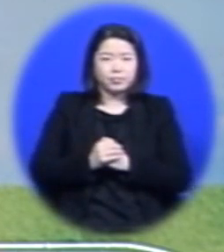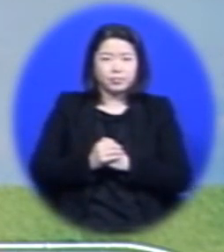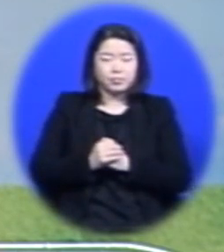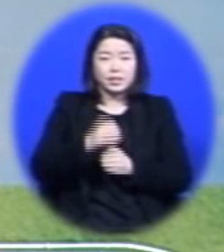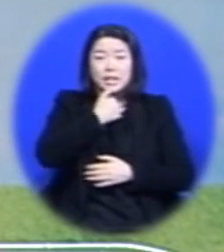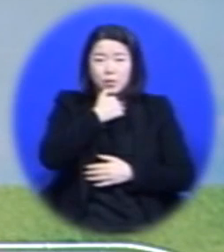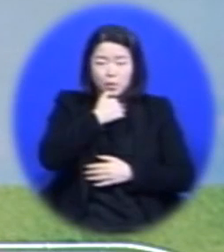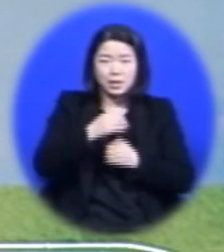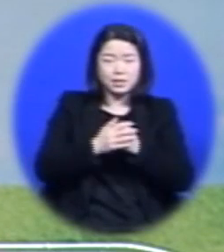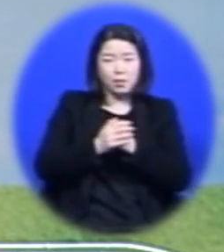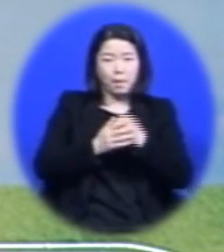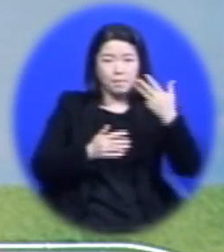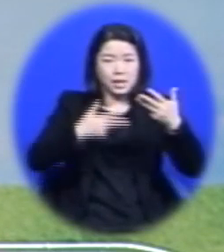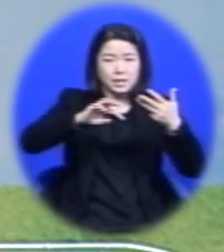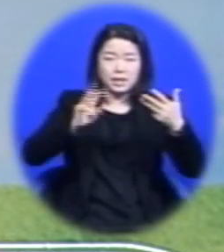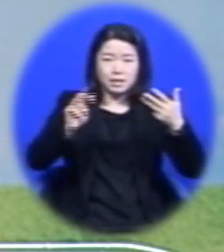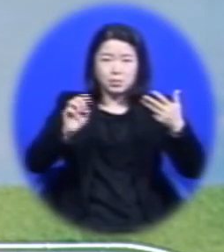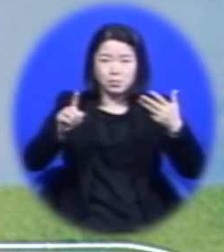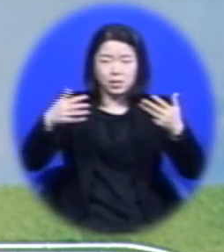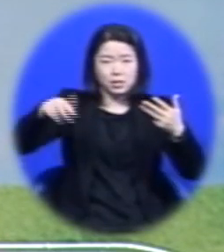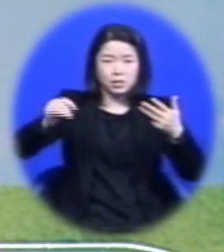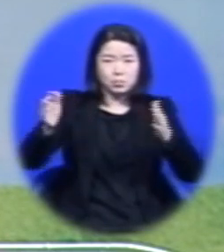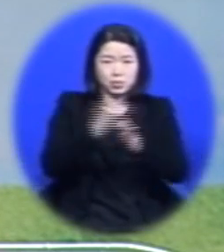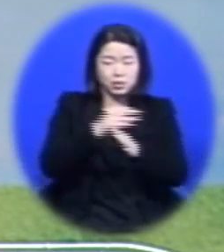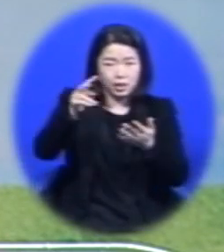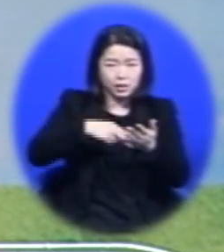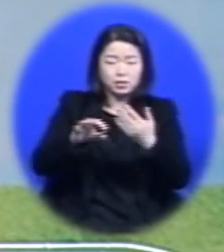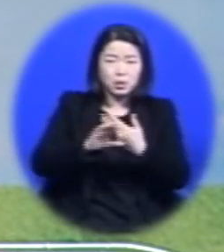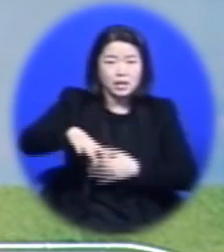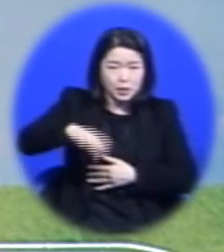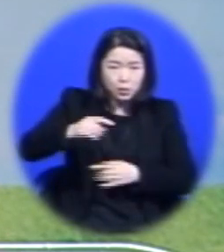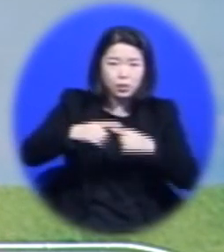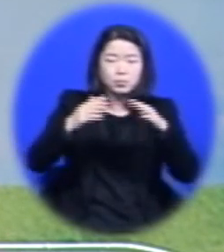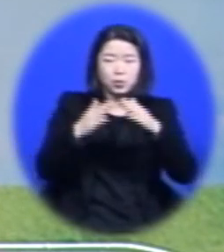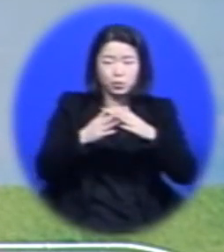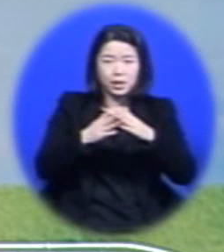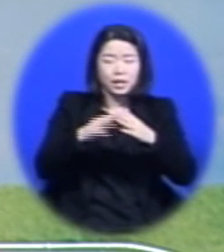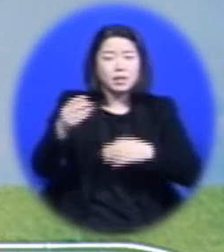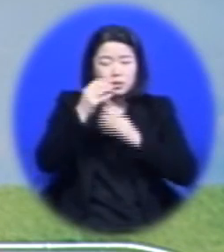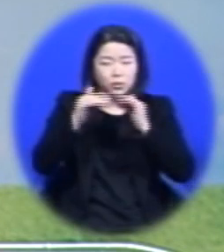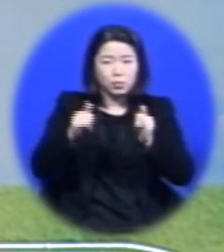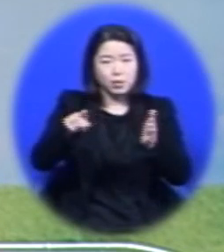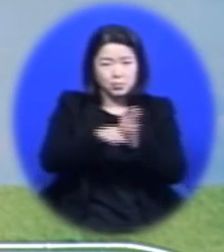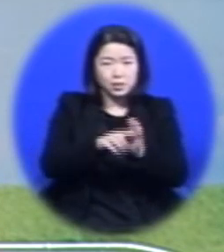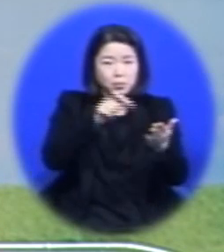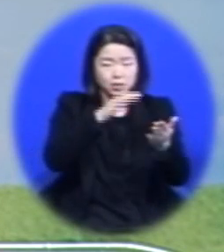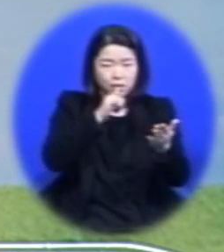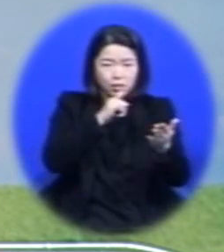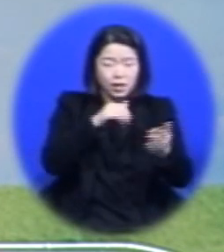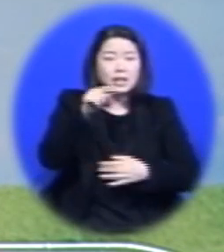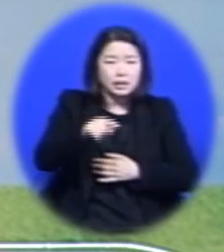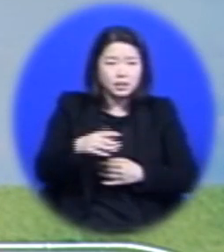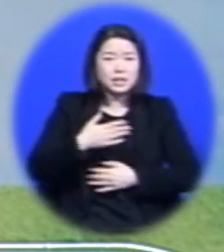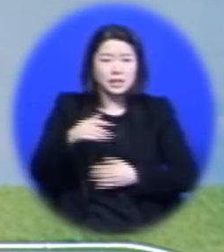로마서 8장 31절 부터 읽어 보면 초대교회 성도들의 믿음이 나옵니다 그런즉 이 일에 대하여